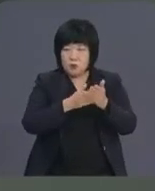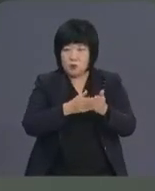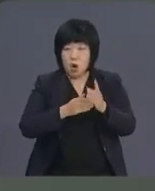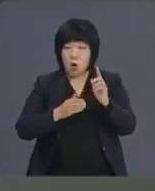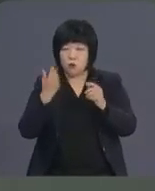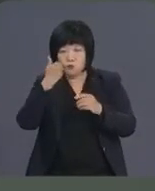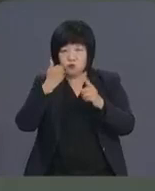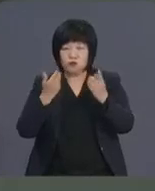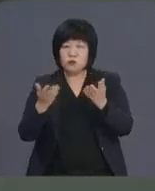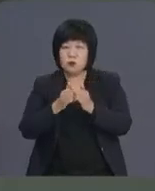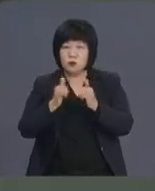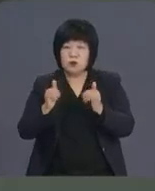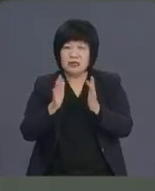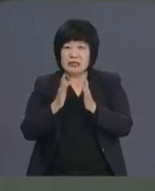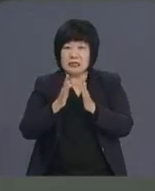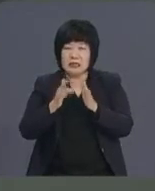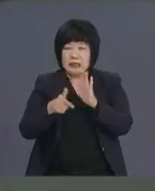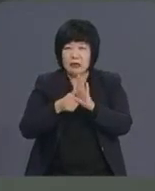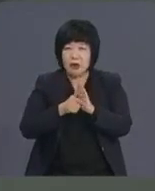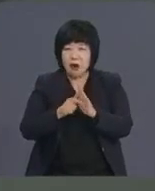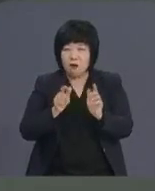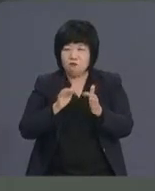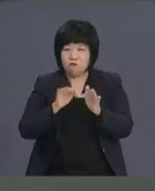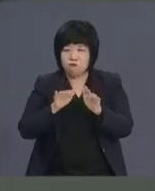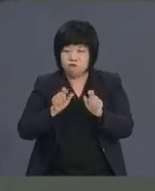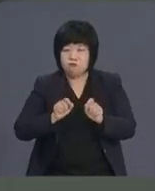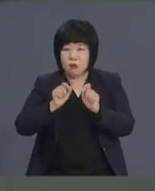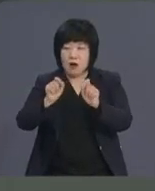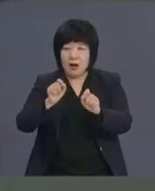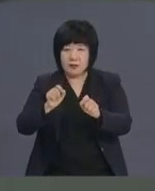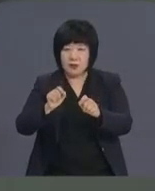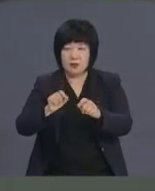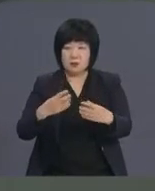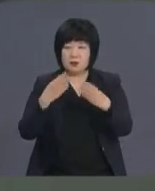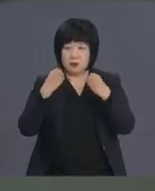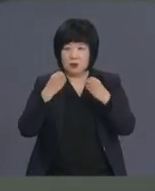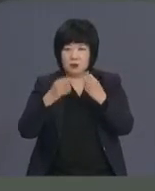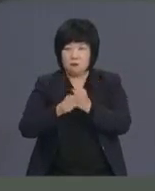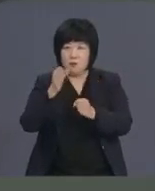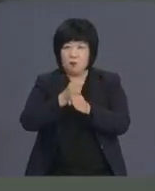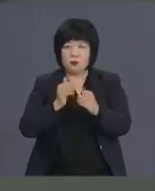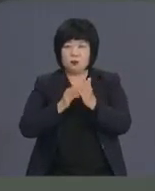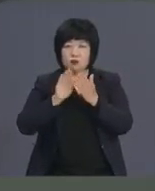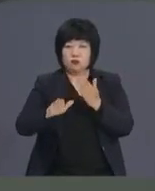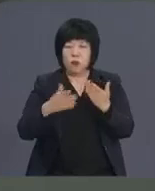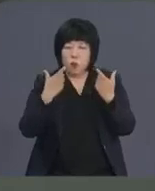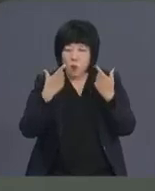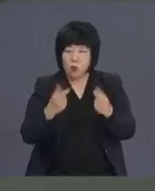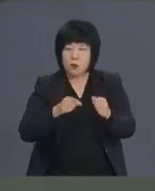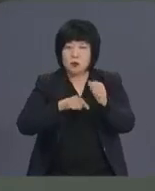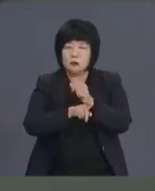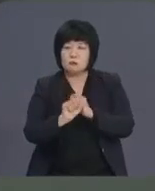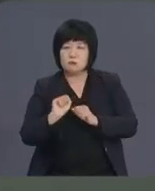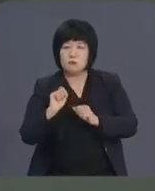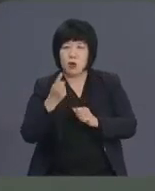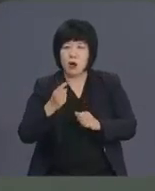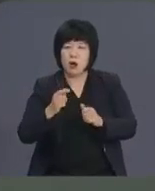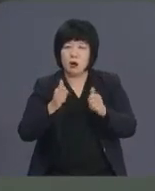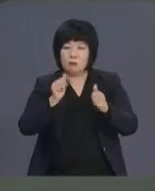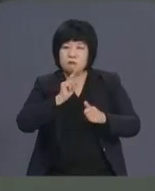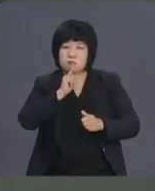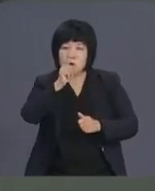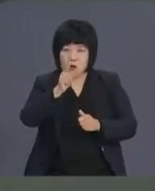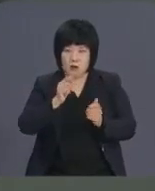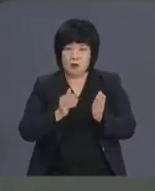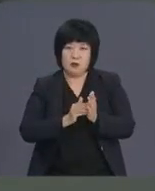직원은 인터넷 게시판에 글을 썼다가 정직 징계를 받고 복직 이후 똑같은 이유로 고소까지 당했습니다. 김계애